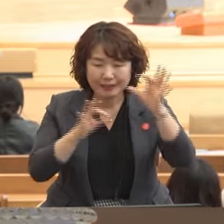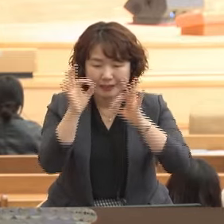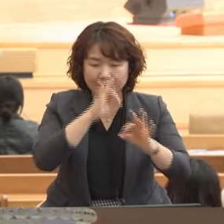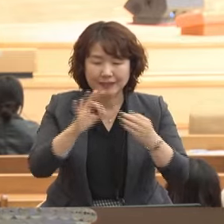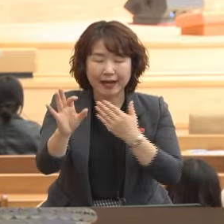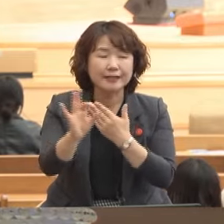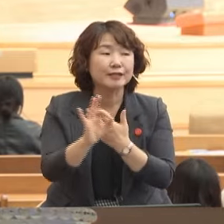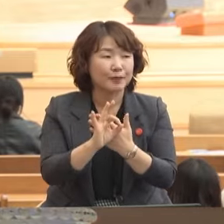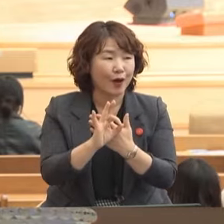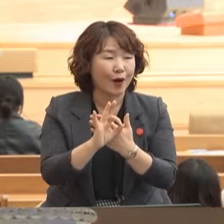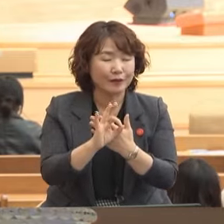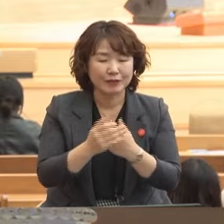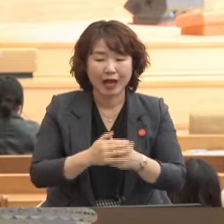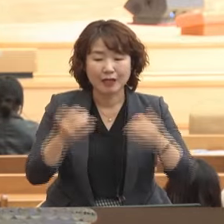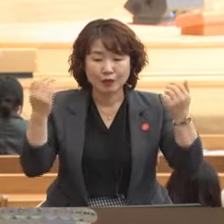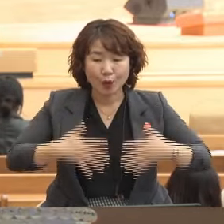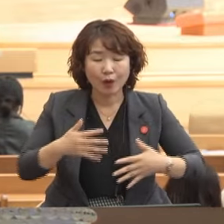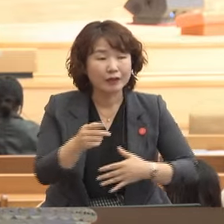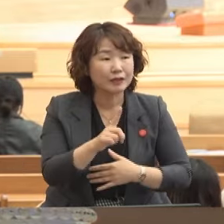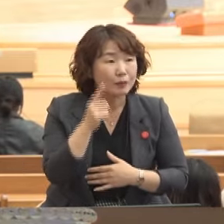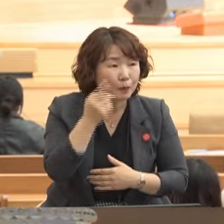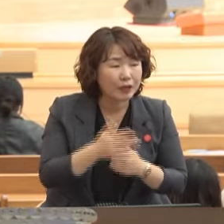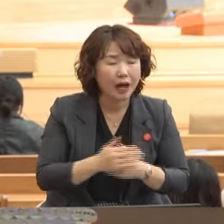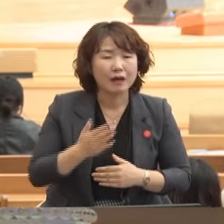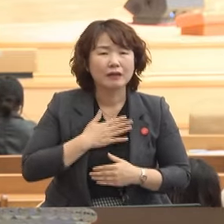예, 조건절이 뭡니까? 내 얼굴을